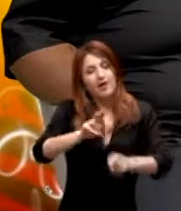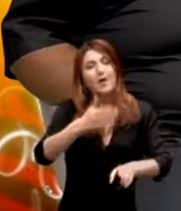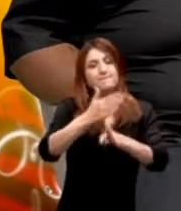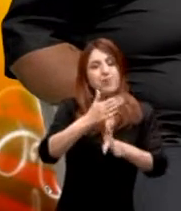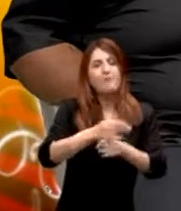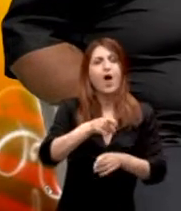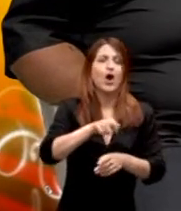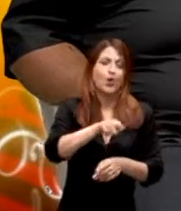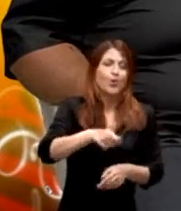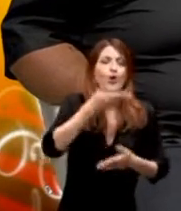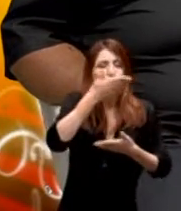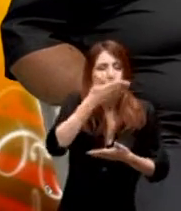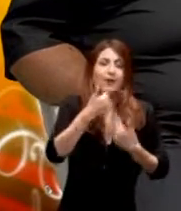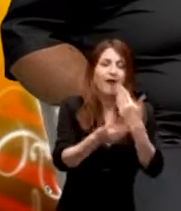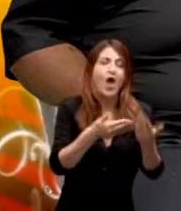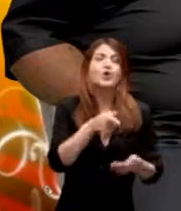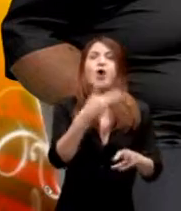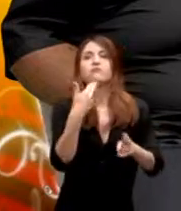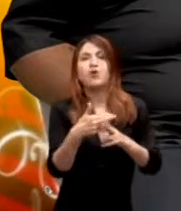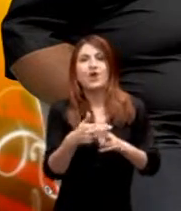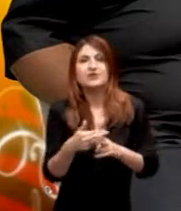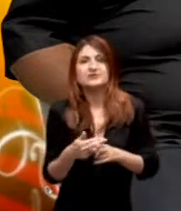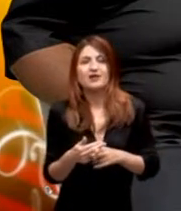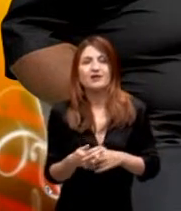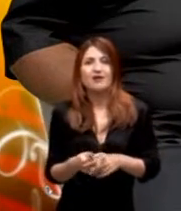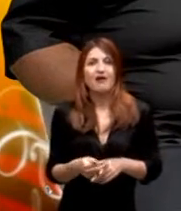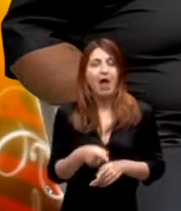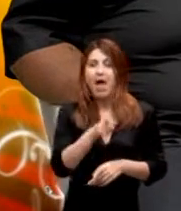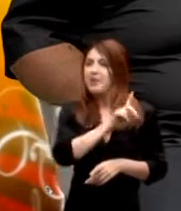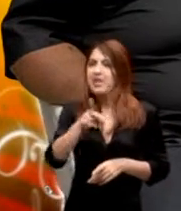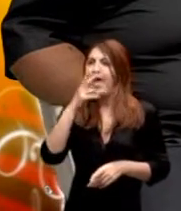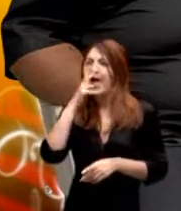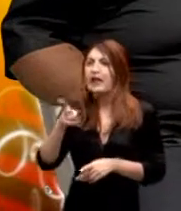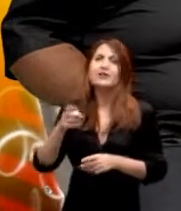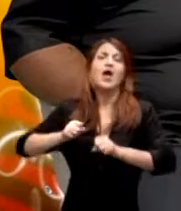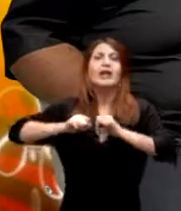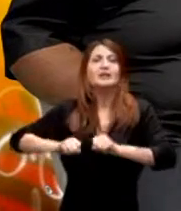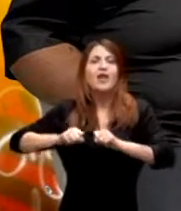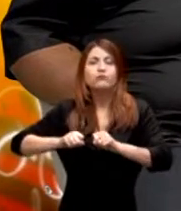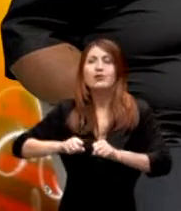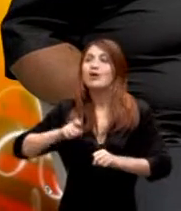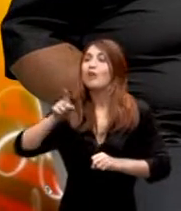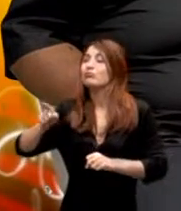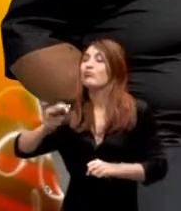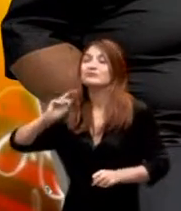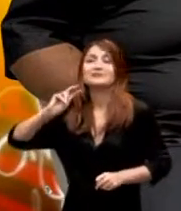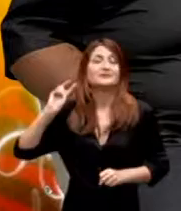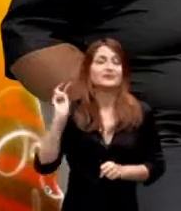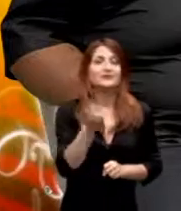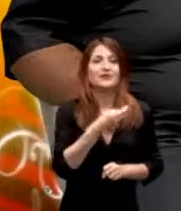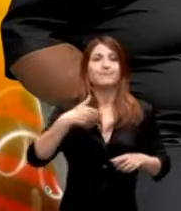mu, kuhati juhice i slično. Znači, koncepcijski debljina hvata sve populacijske